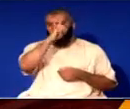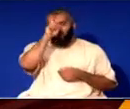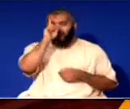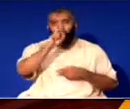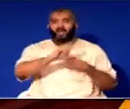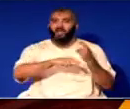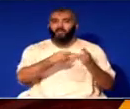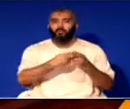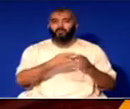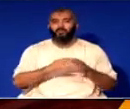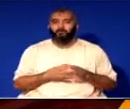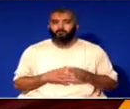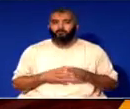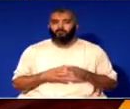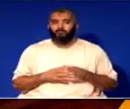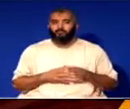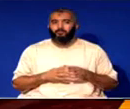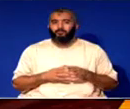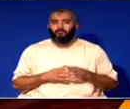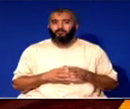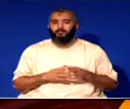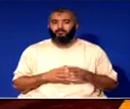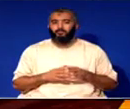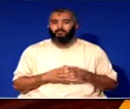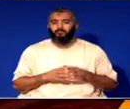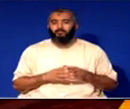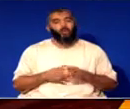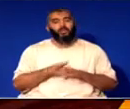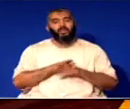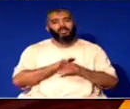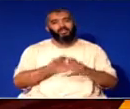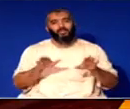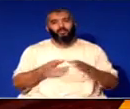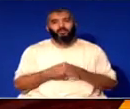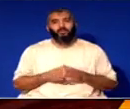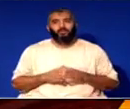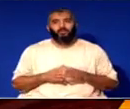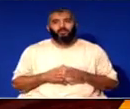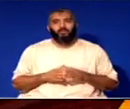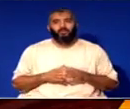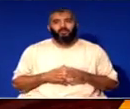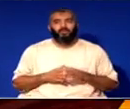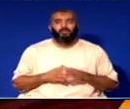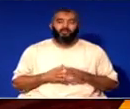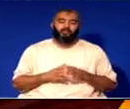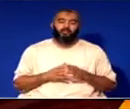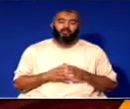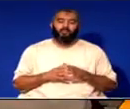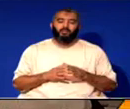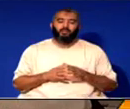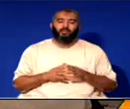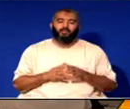الإجابة. هل لديك سؤال آخر؟ والله هذا ما عندي، ولا نزيد نتصل برب إن شاء الله، وربي إن شاء